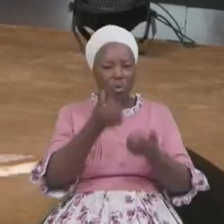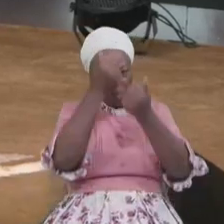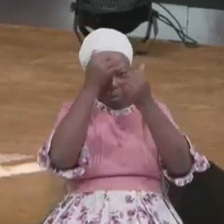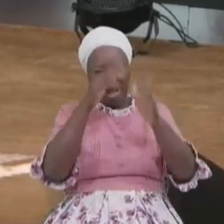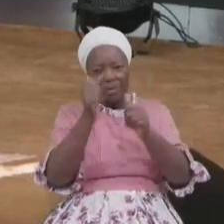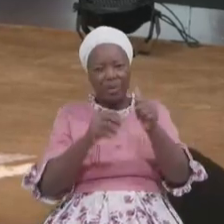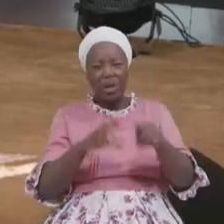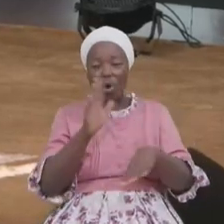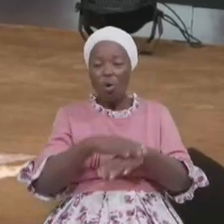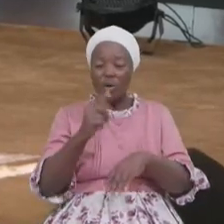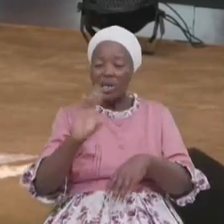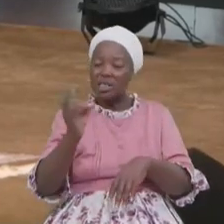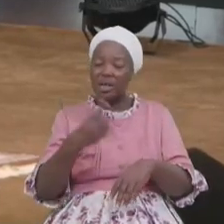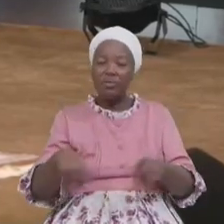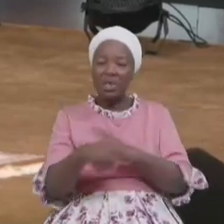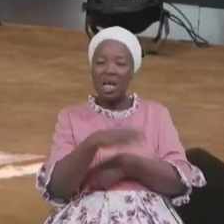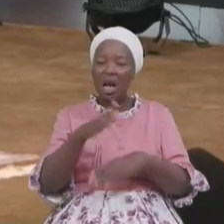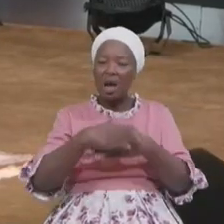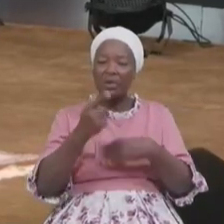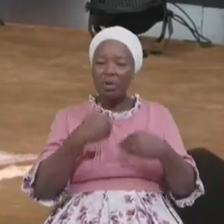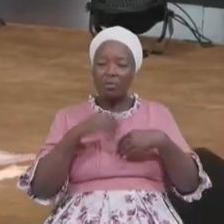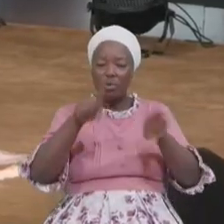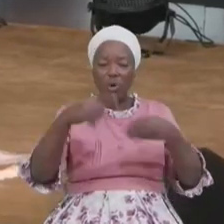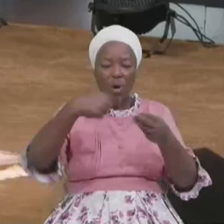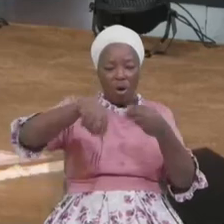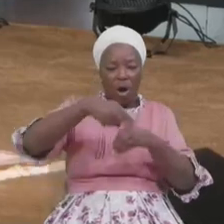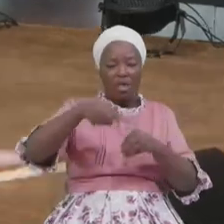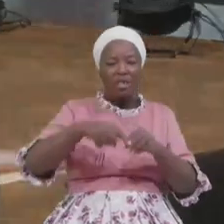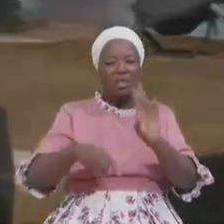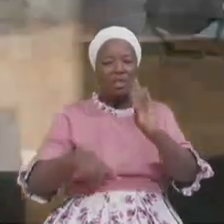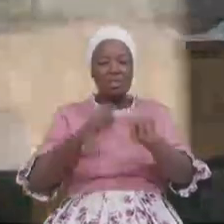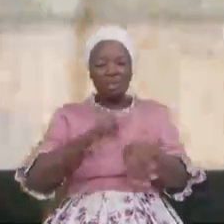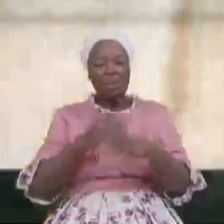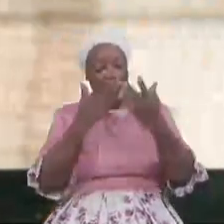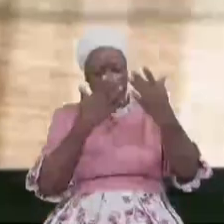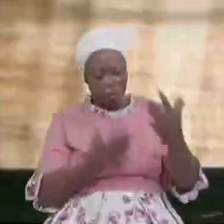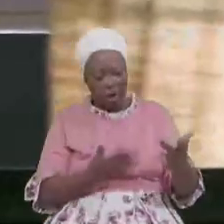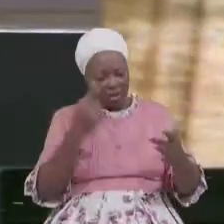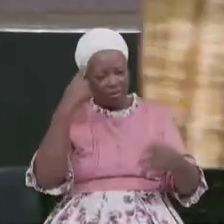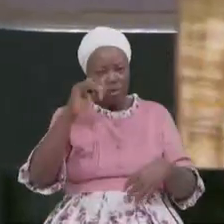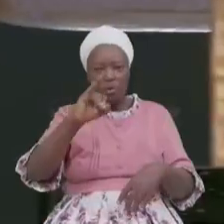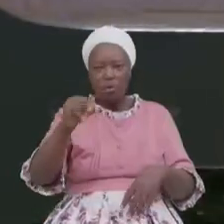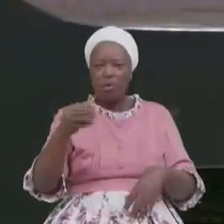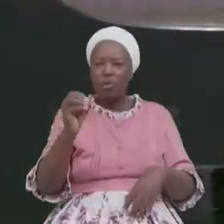a dit. Le 7e jour, après avoir fait le tour 7 fois, attendez pour que Josué donne le